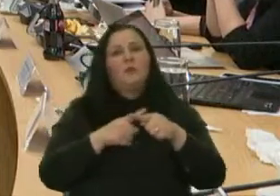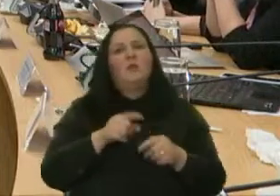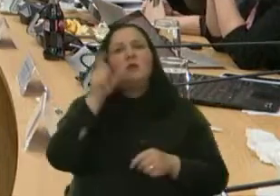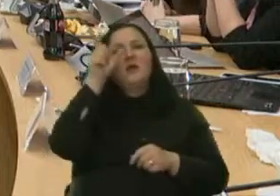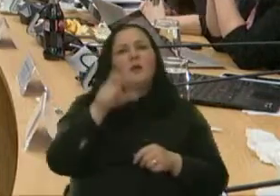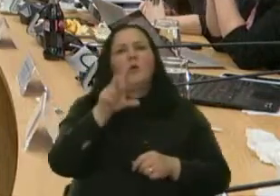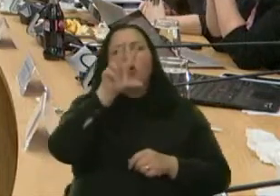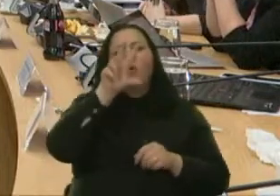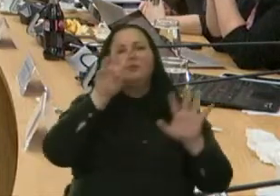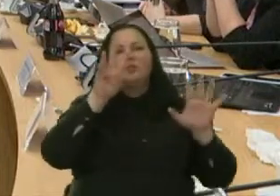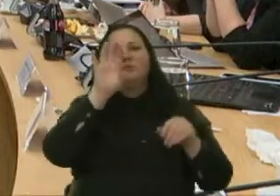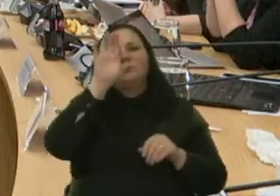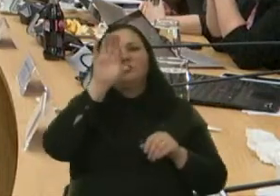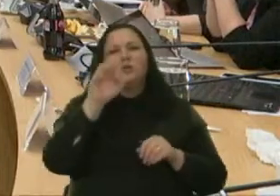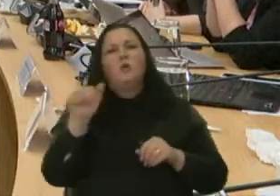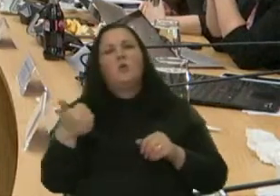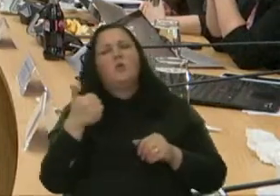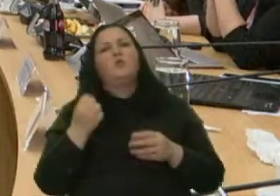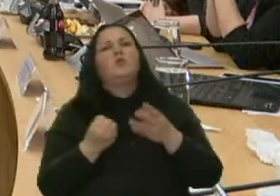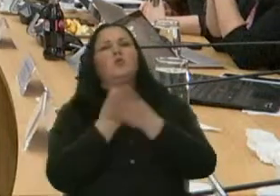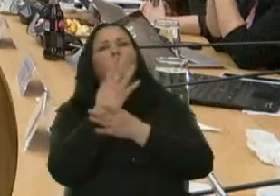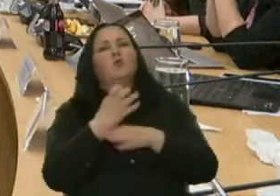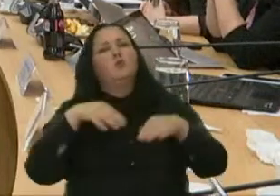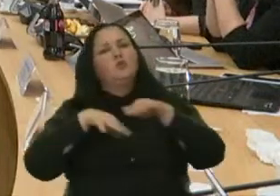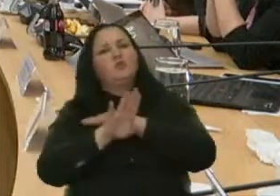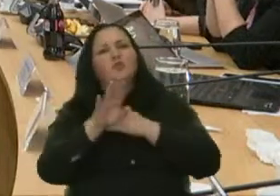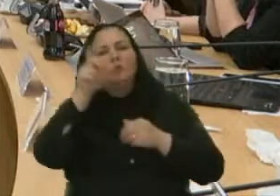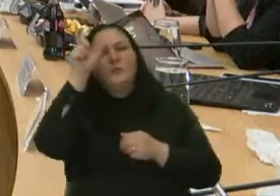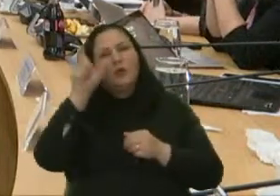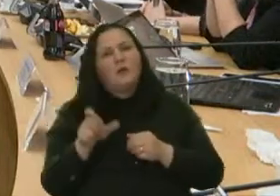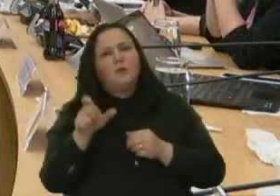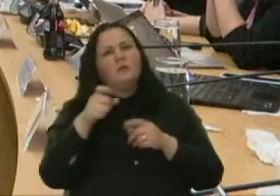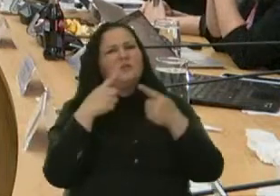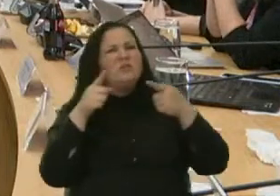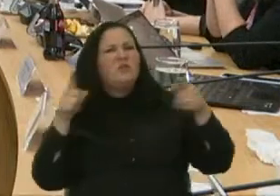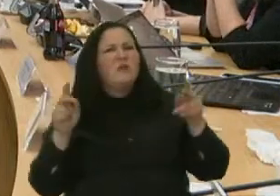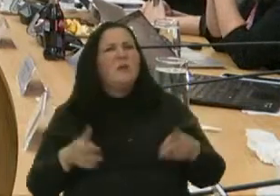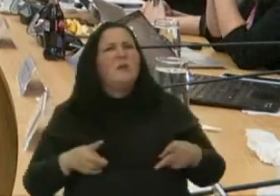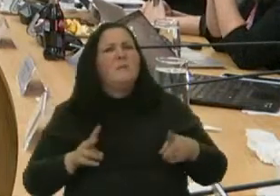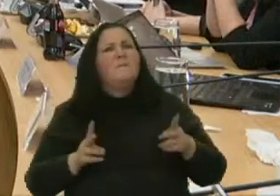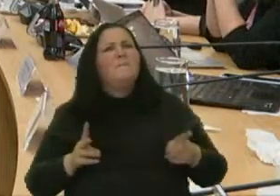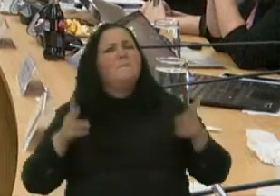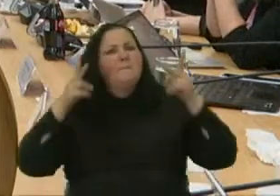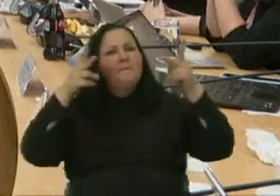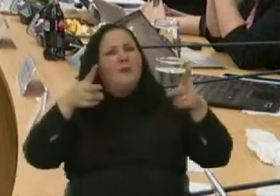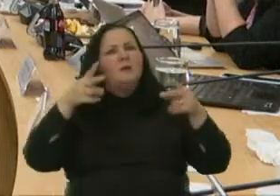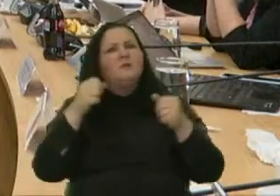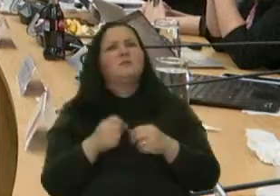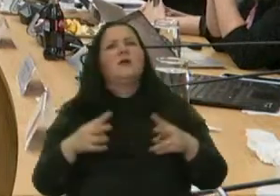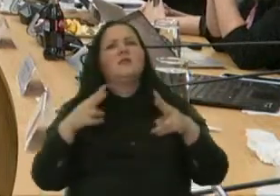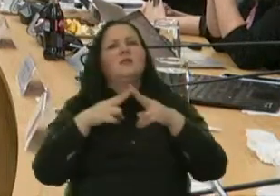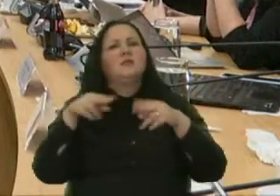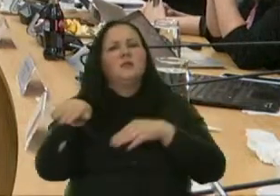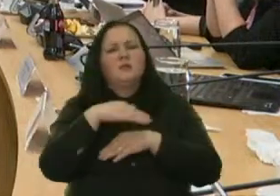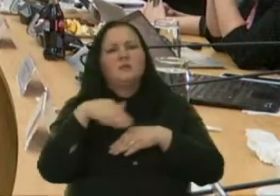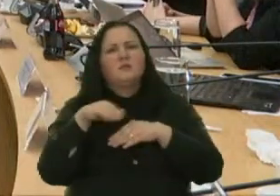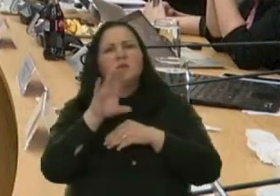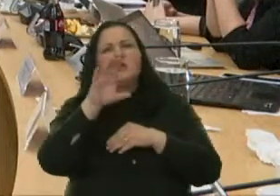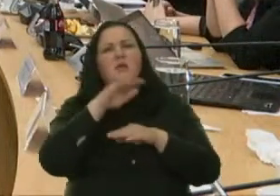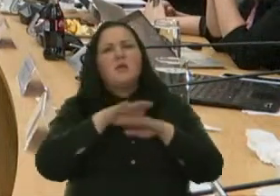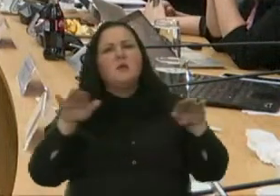84c a un unui nou subcapitol studii diverse pasaje rutiere La intersecțiile străzilor Câmpului Calea